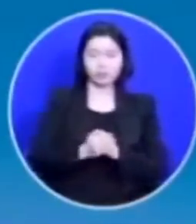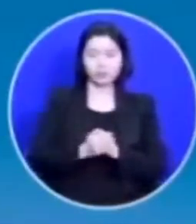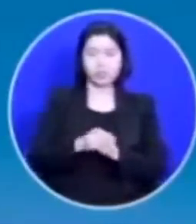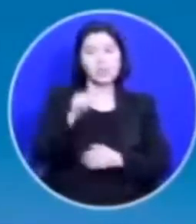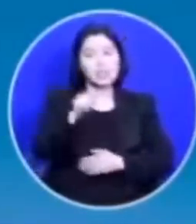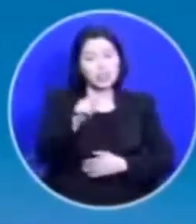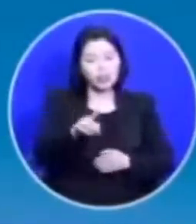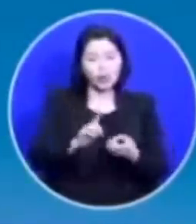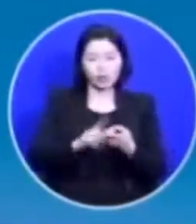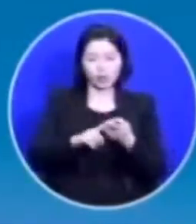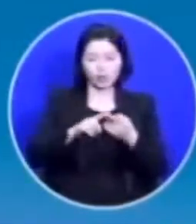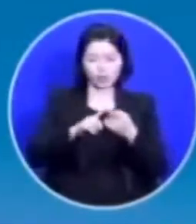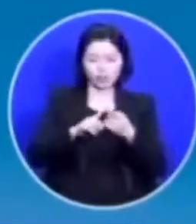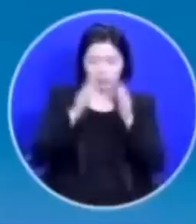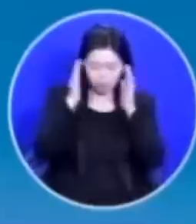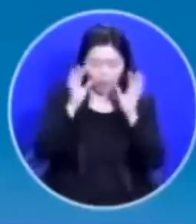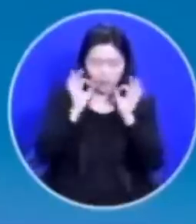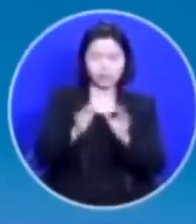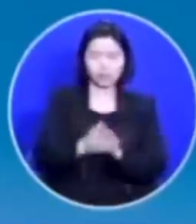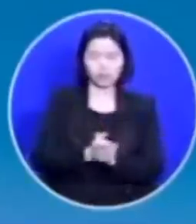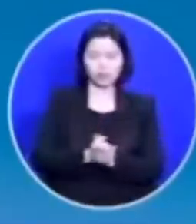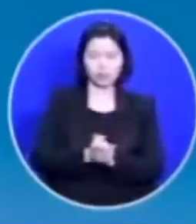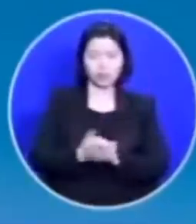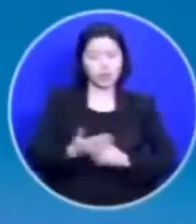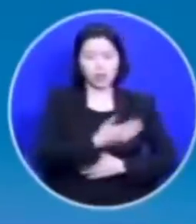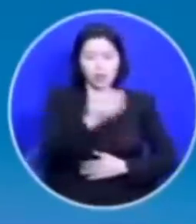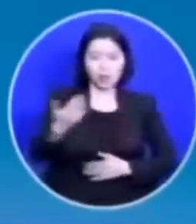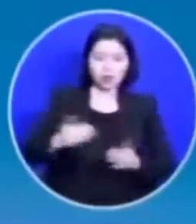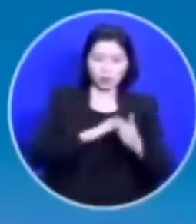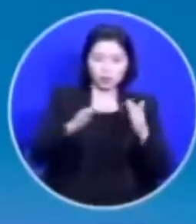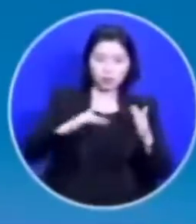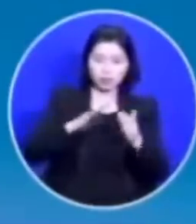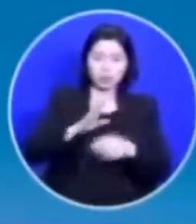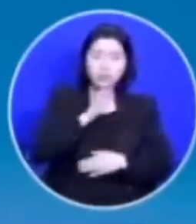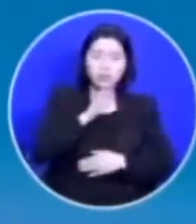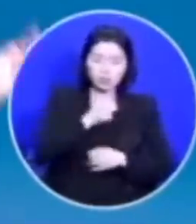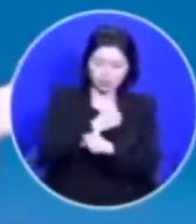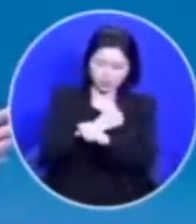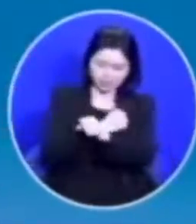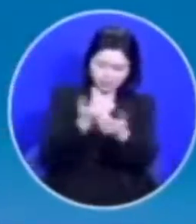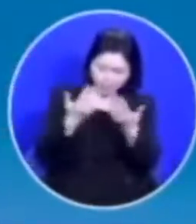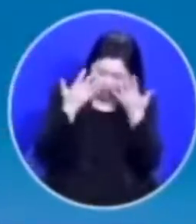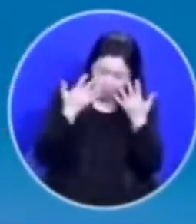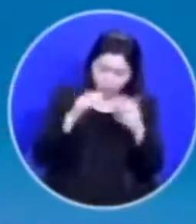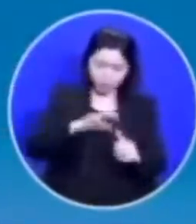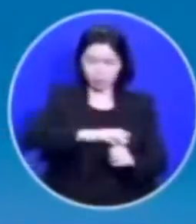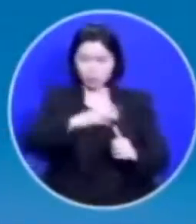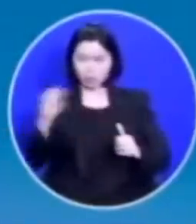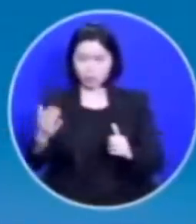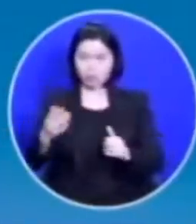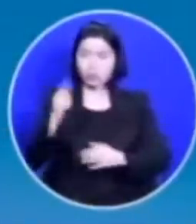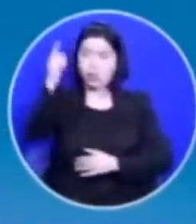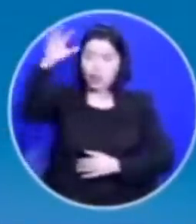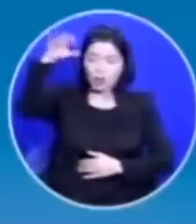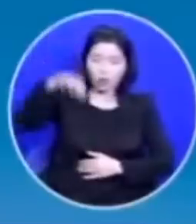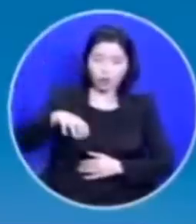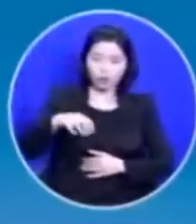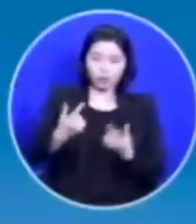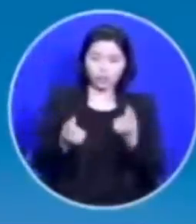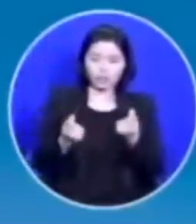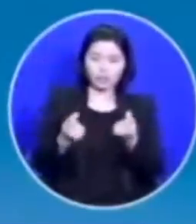그 중을 보셔야 하는 것입니다 여러분의 가정은 정말 이제는 감옥 생활에서 완전히 벗어나서 천국 쌩얼이 되었습니까